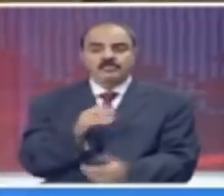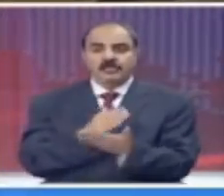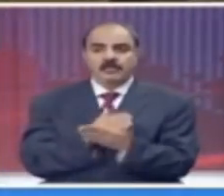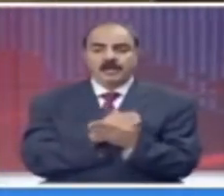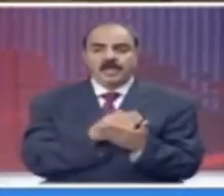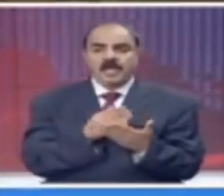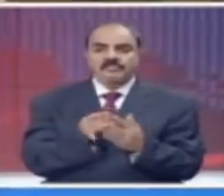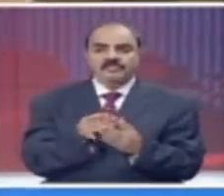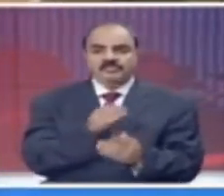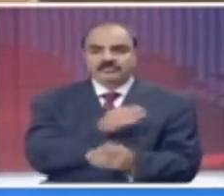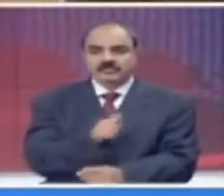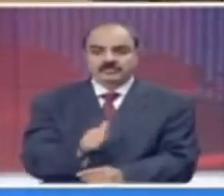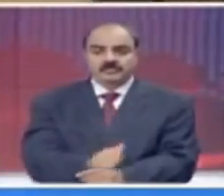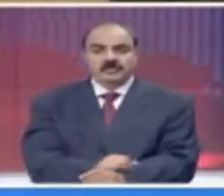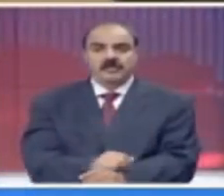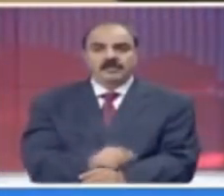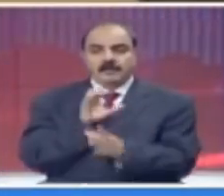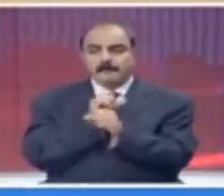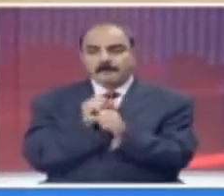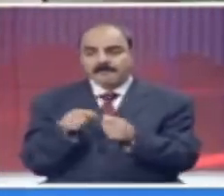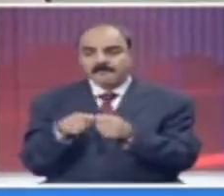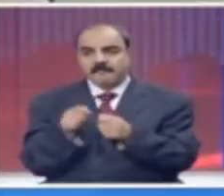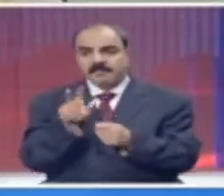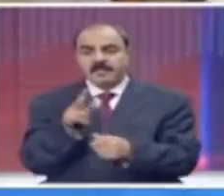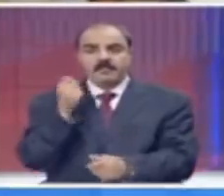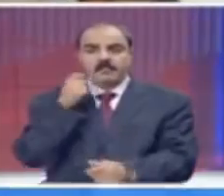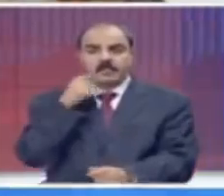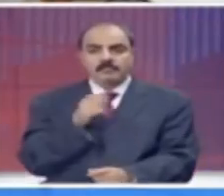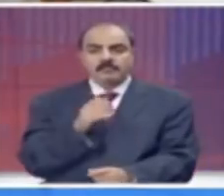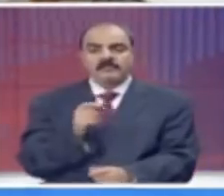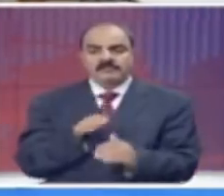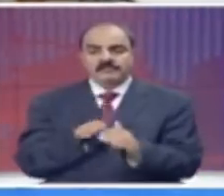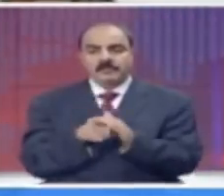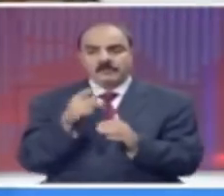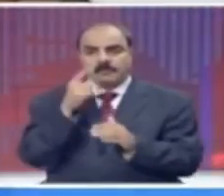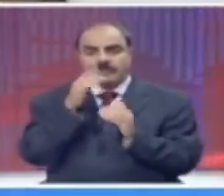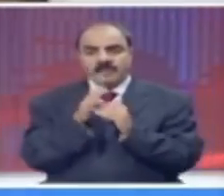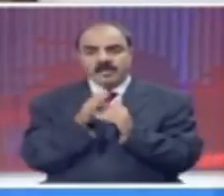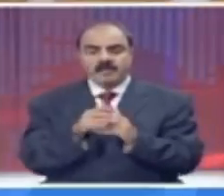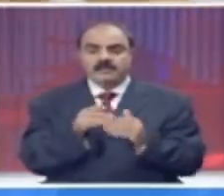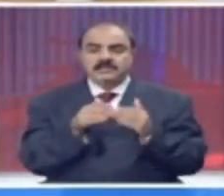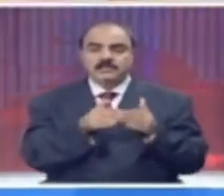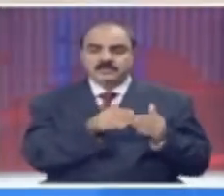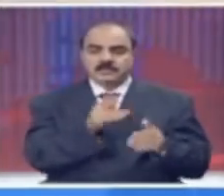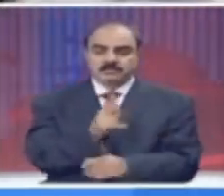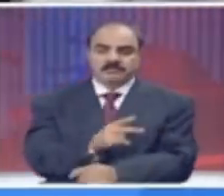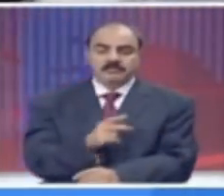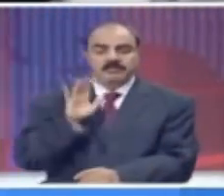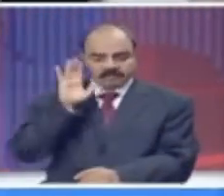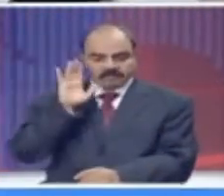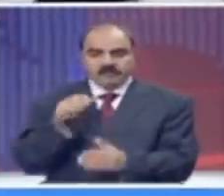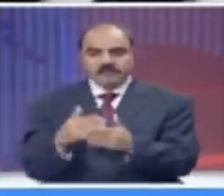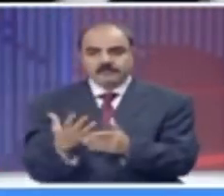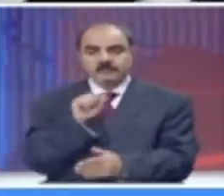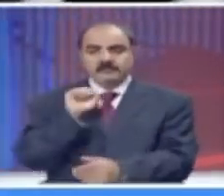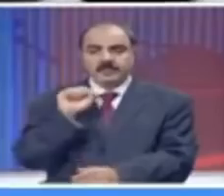425 تربة لمخدر الحشيش بحوزة ثلاثة من العناصر الإجرامية بالمنوفية والسويس، واعترفوا